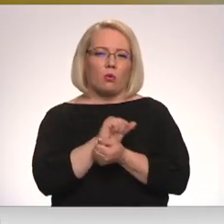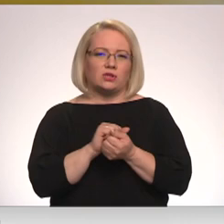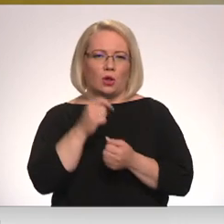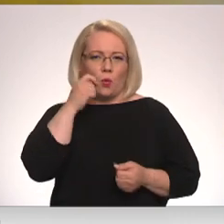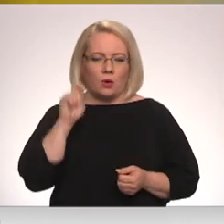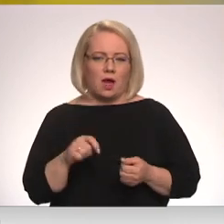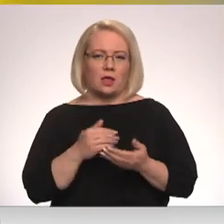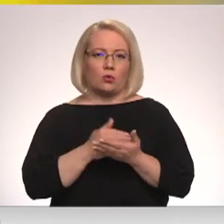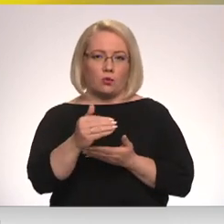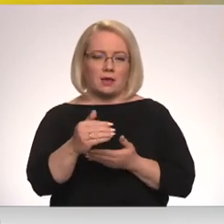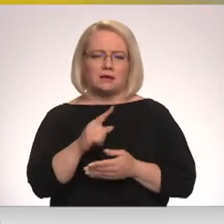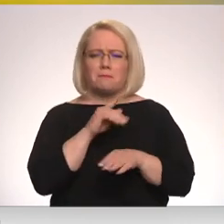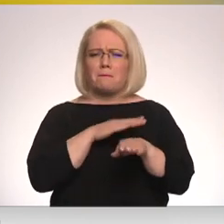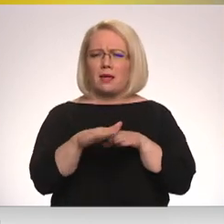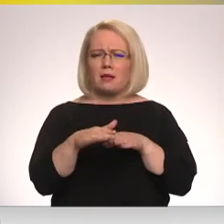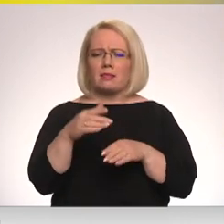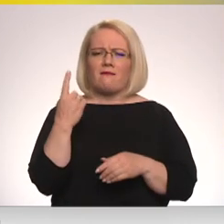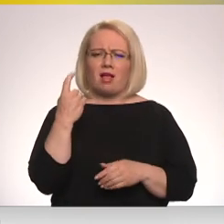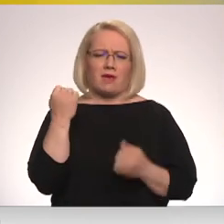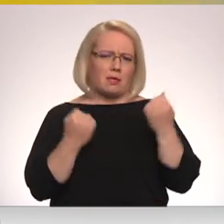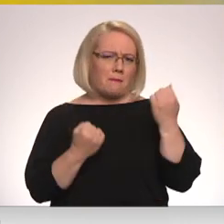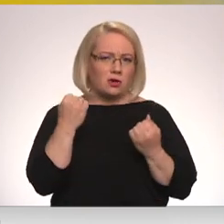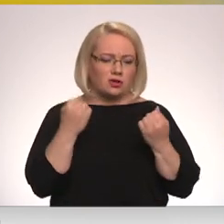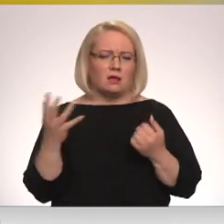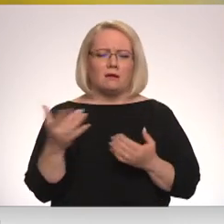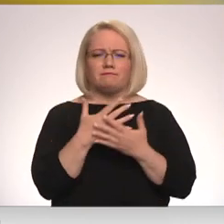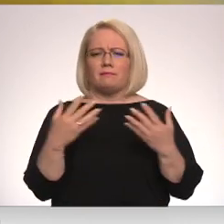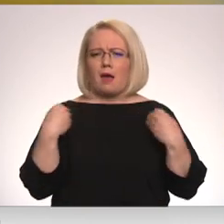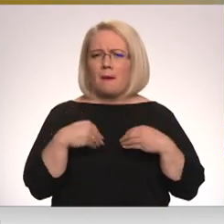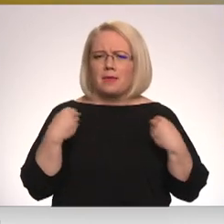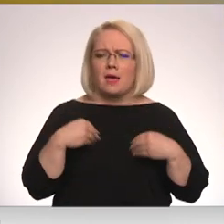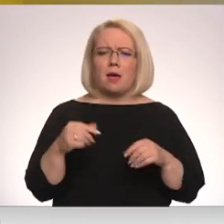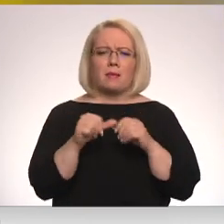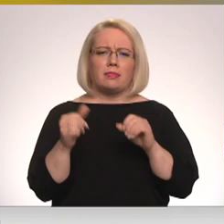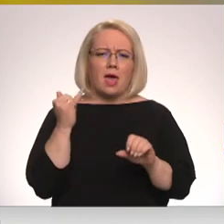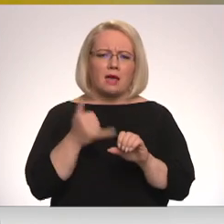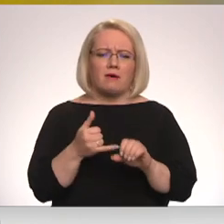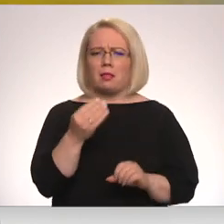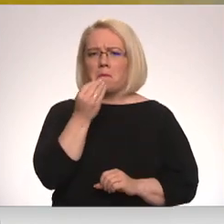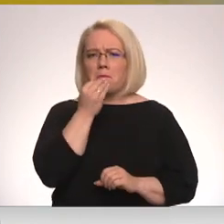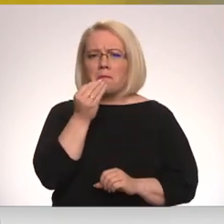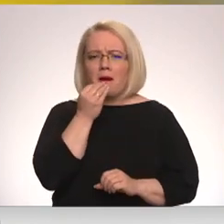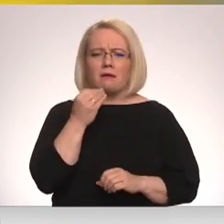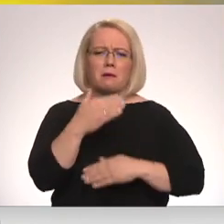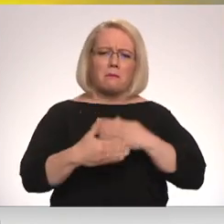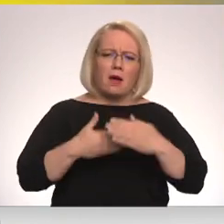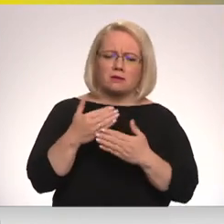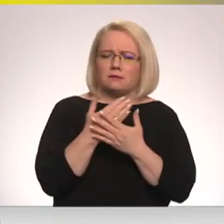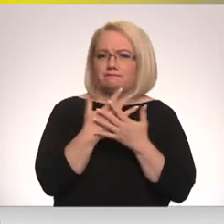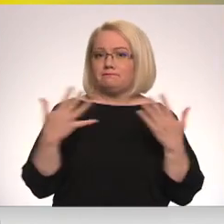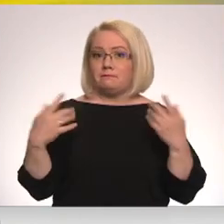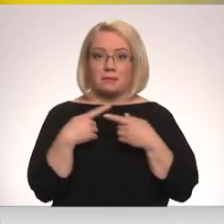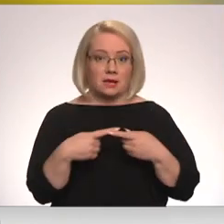turpinās. Līdz jumtam piekrauta vēl viena smagā mašīna ar apģērbu, degvielu, pārtiku, pārsējiem un vēl daudz ko